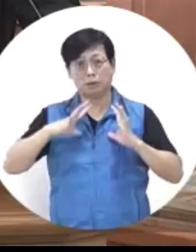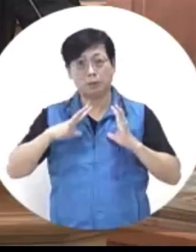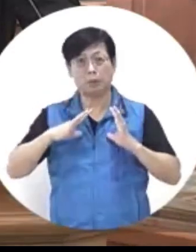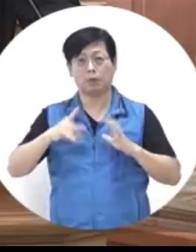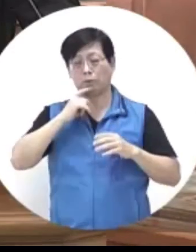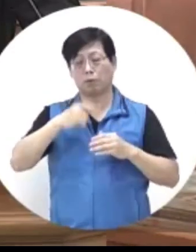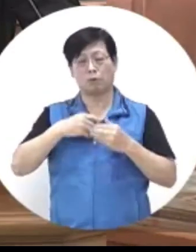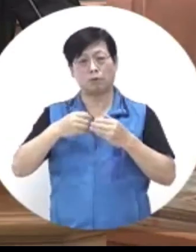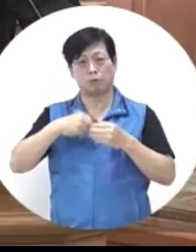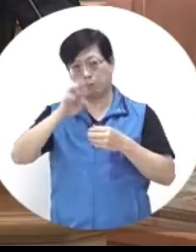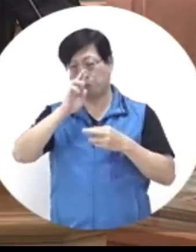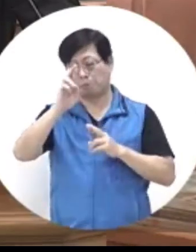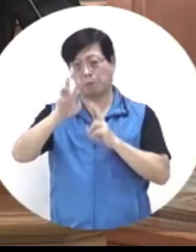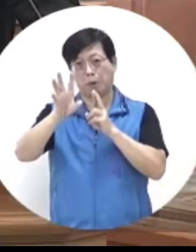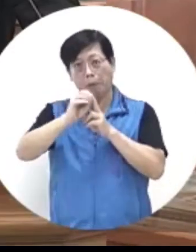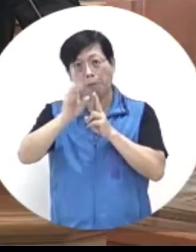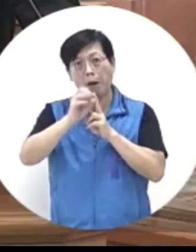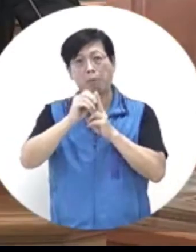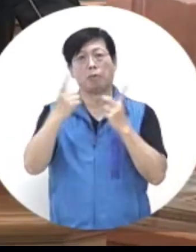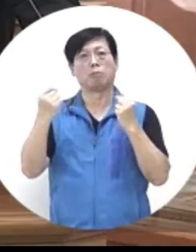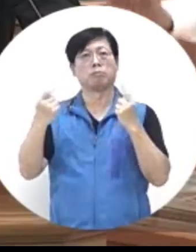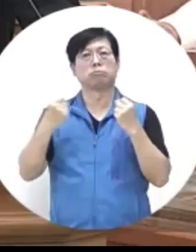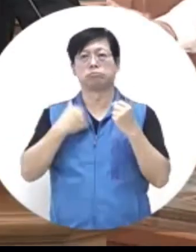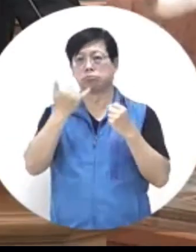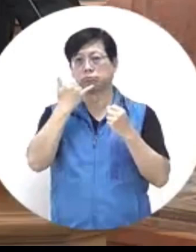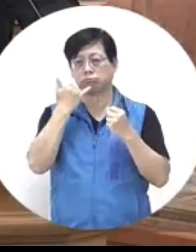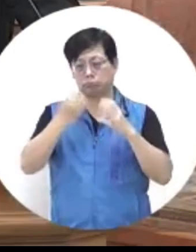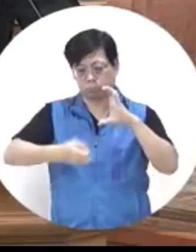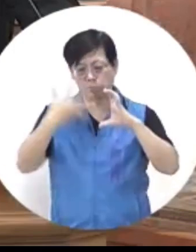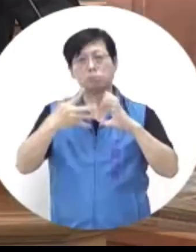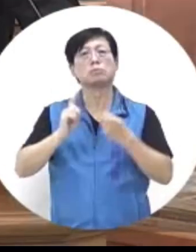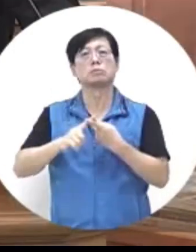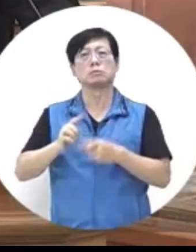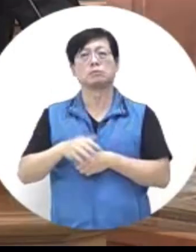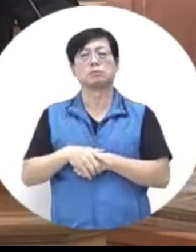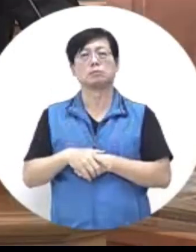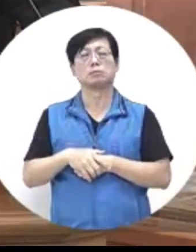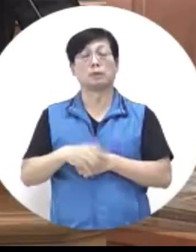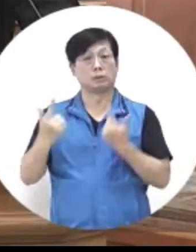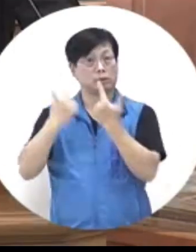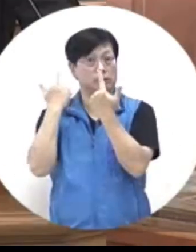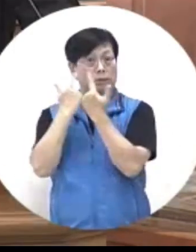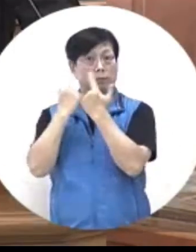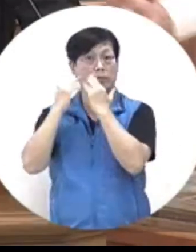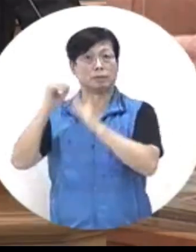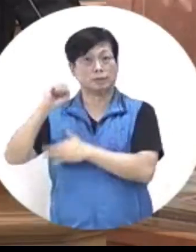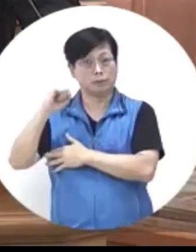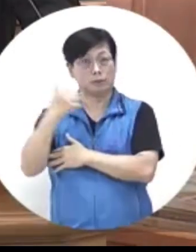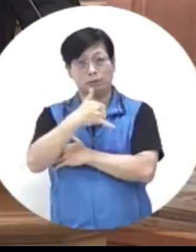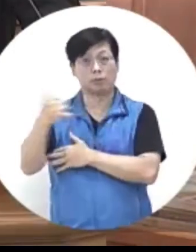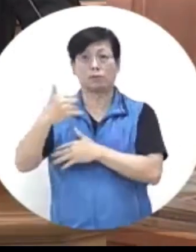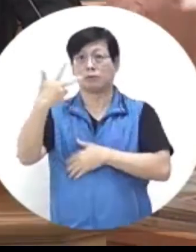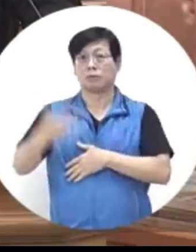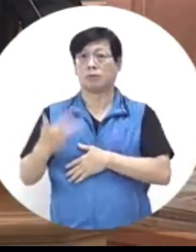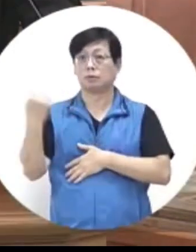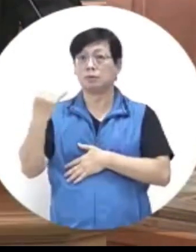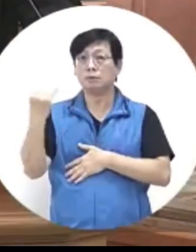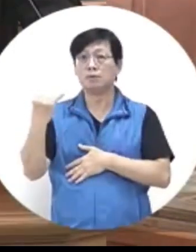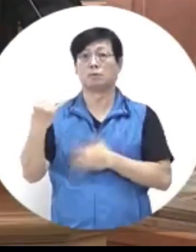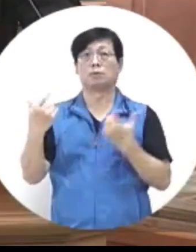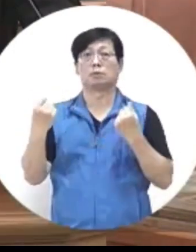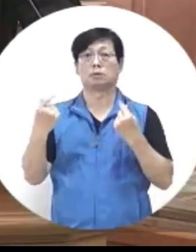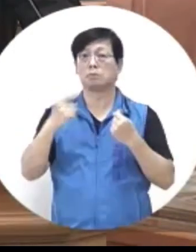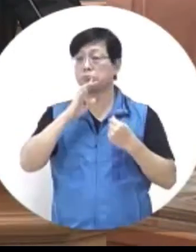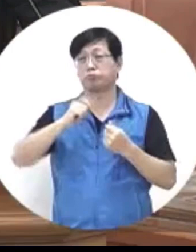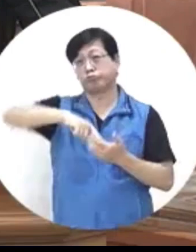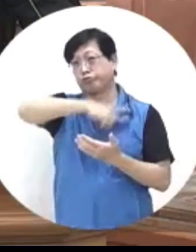段笔录器也一样通通公开出来啊。也没有错，就像台北市议员徐小新，他的那一段也不是一样